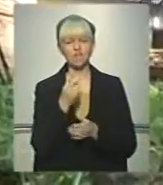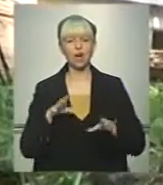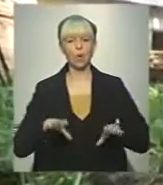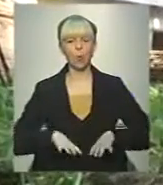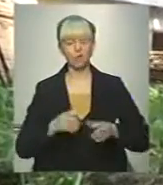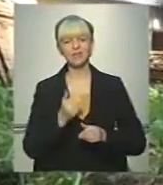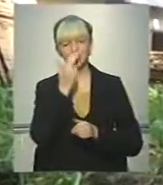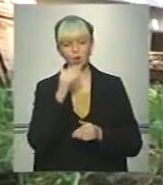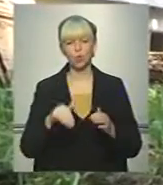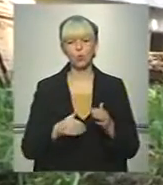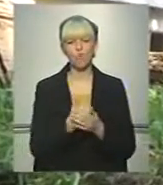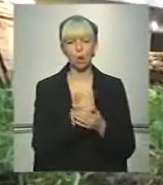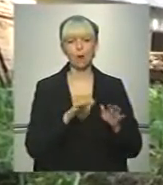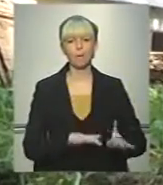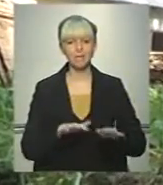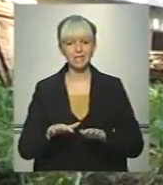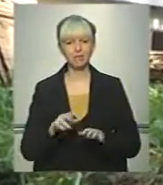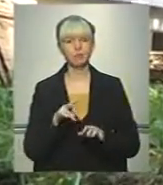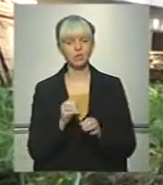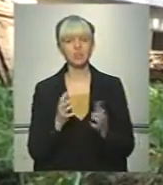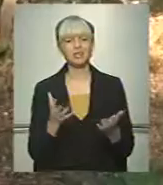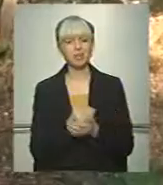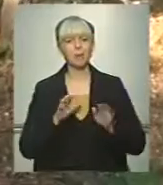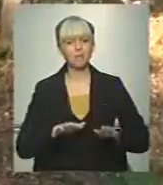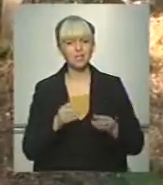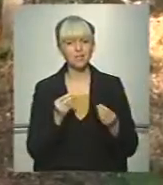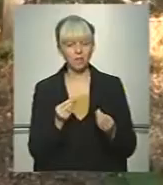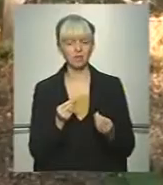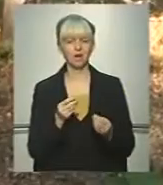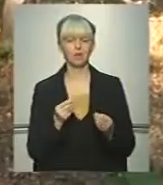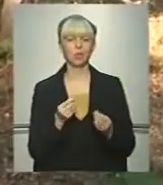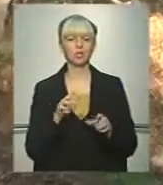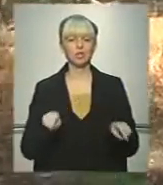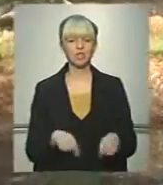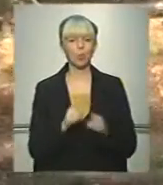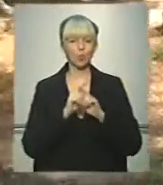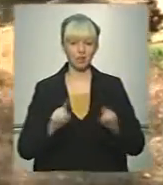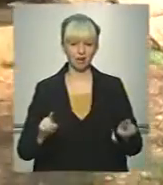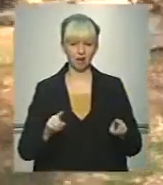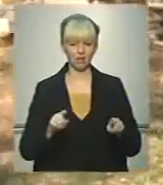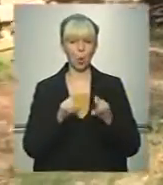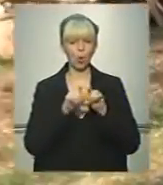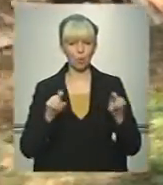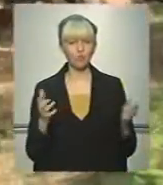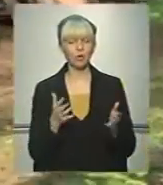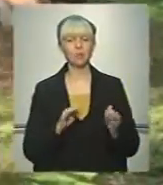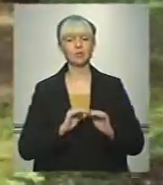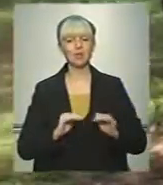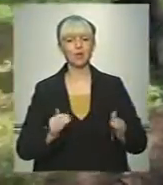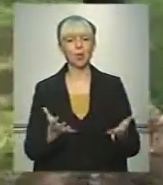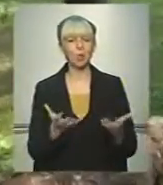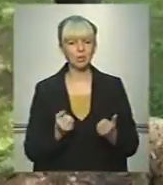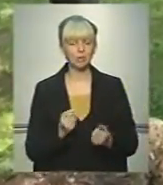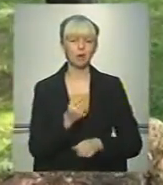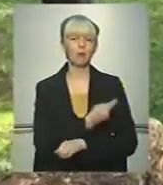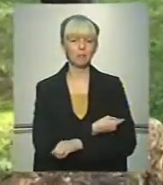котрі звикають до нової місцевості. Та чи знайде місцева влада кошти на створення унікального комплексу, в якому діти отримуватимуть